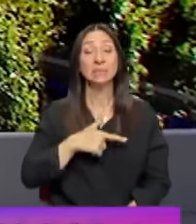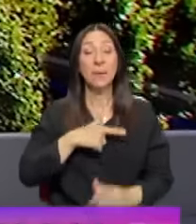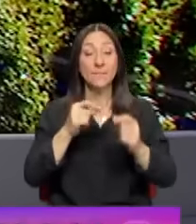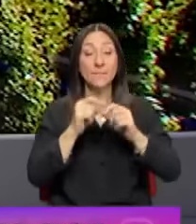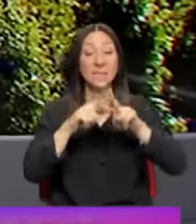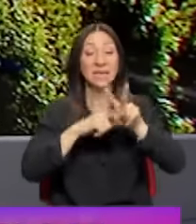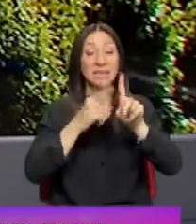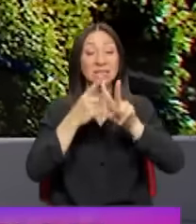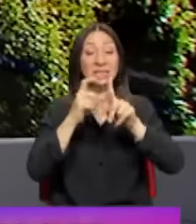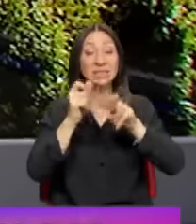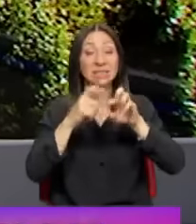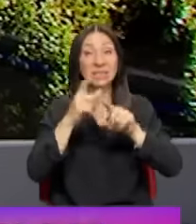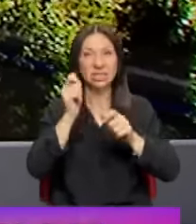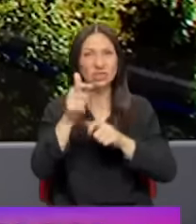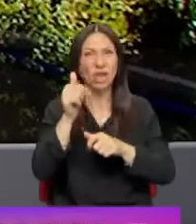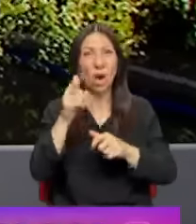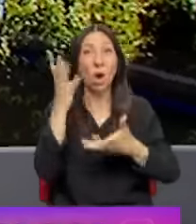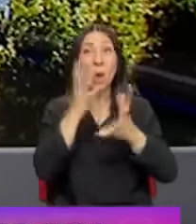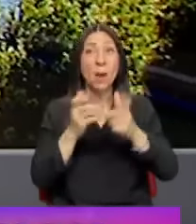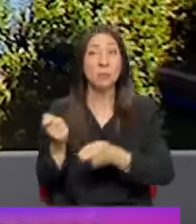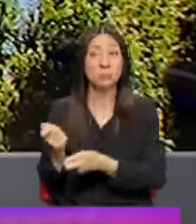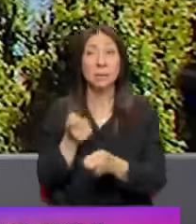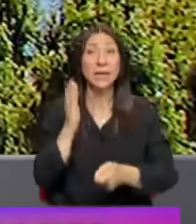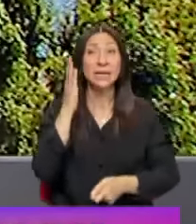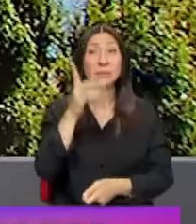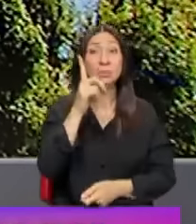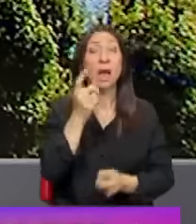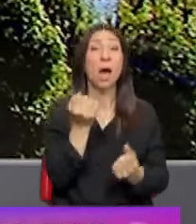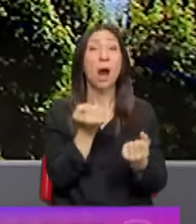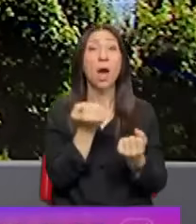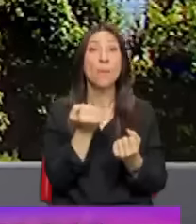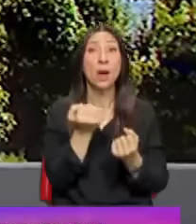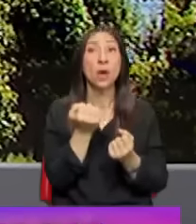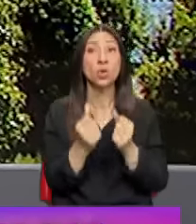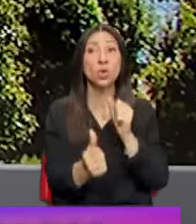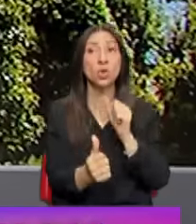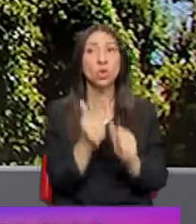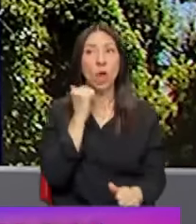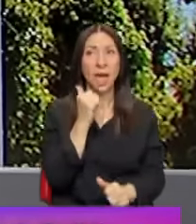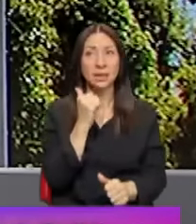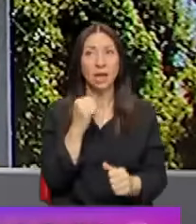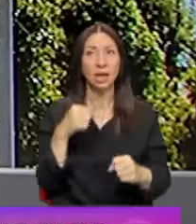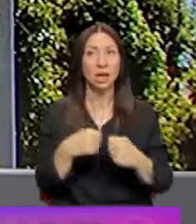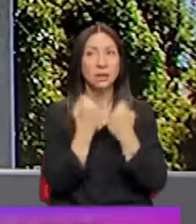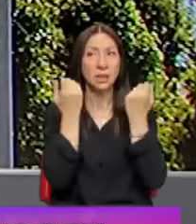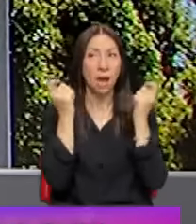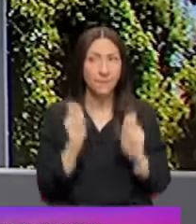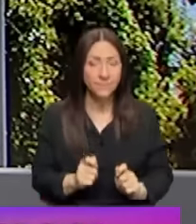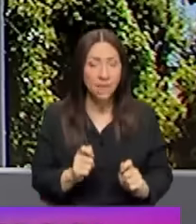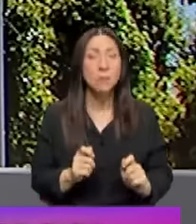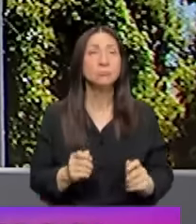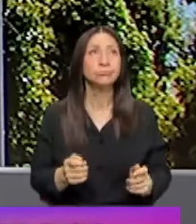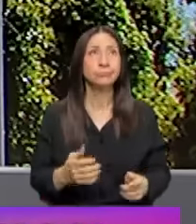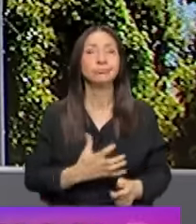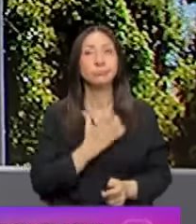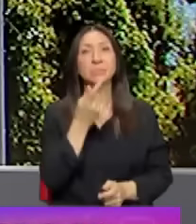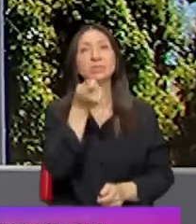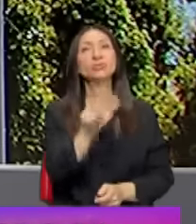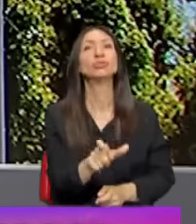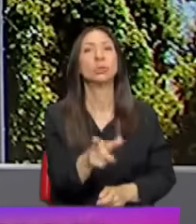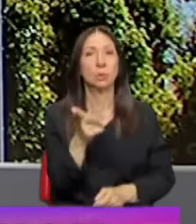Bayındır ilçesinde orman yangınına müdahaleye gitmiş bir arazöz dönüş yolunda kaza geçirdi. Maalesef bir